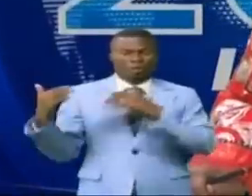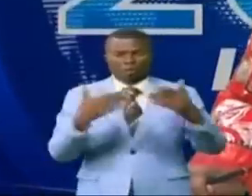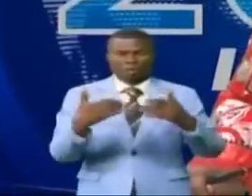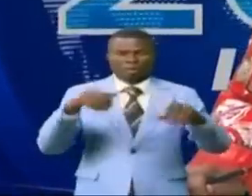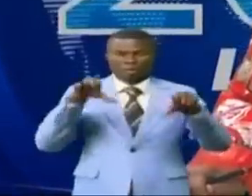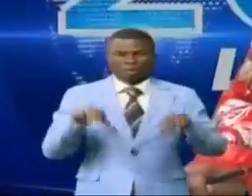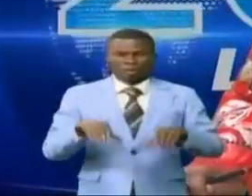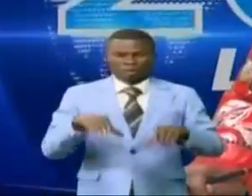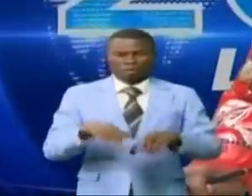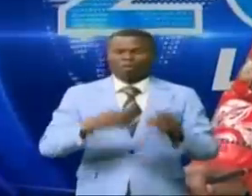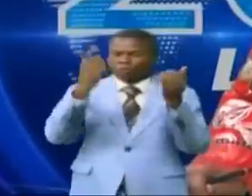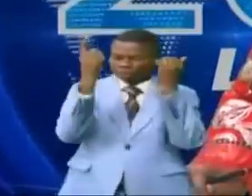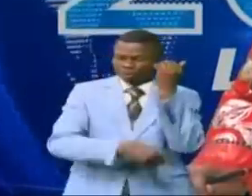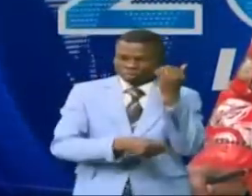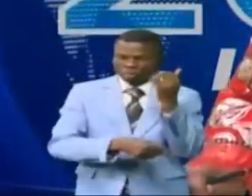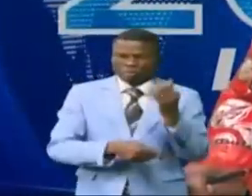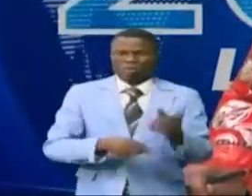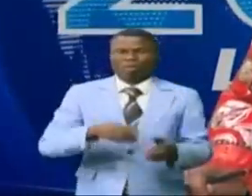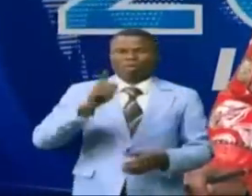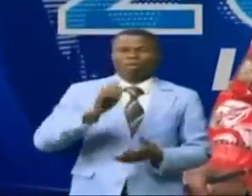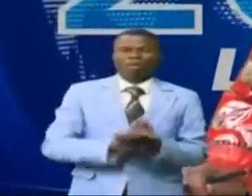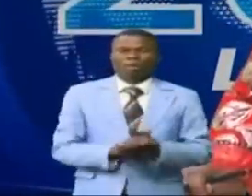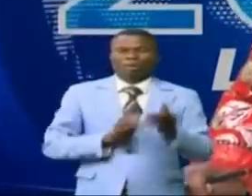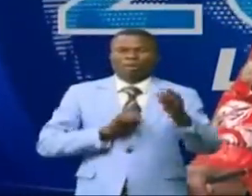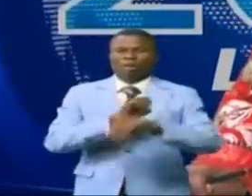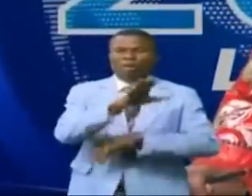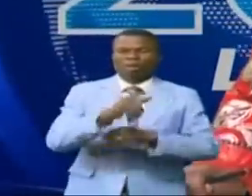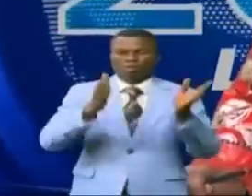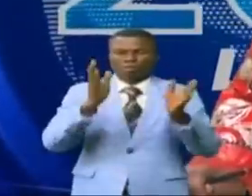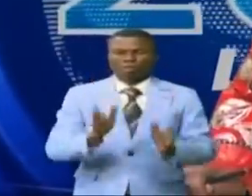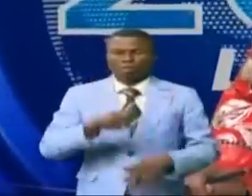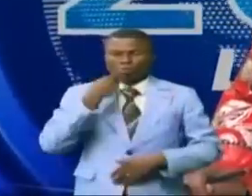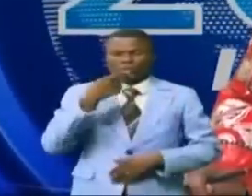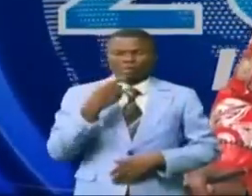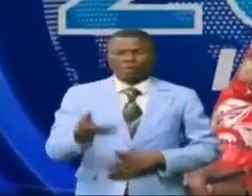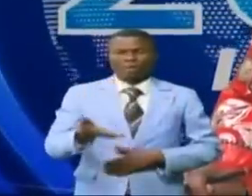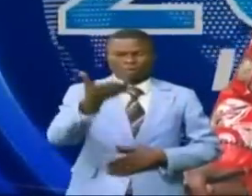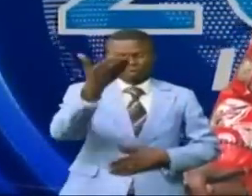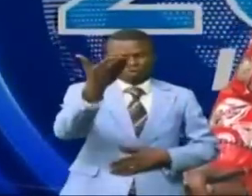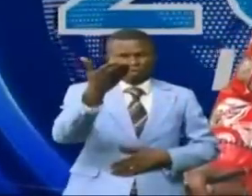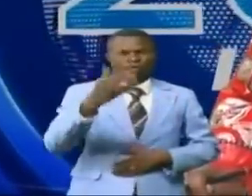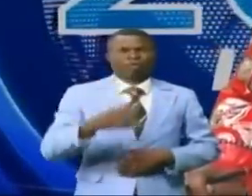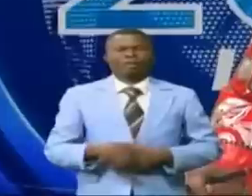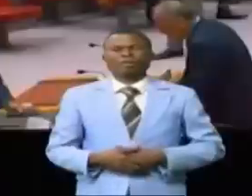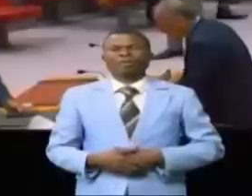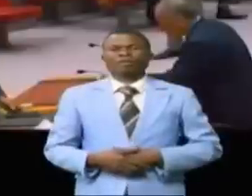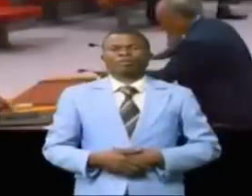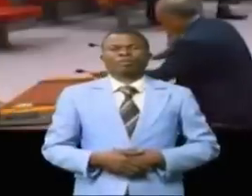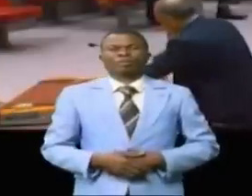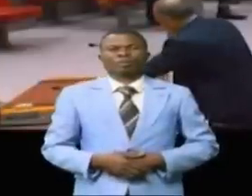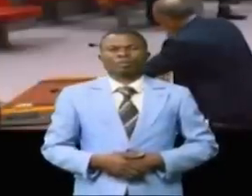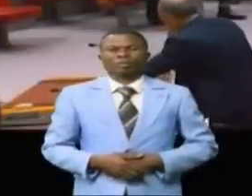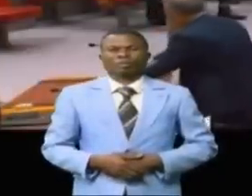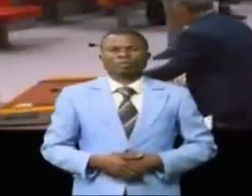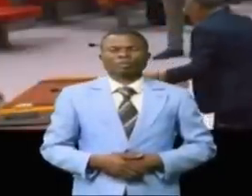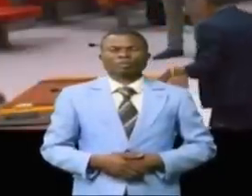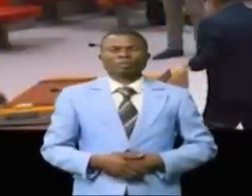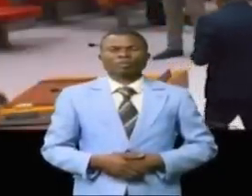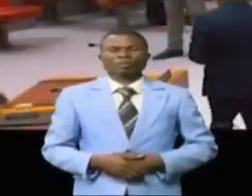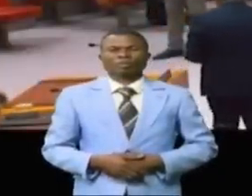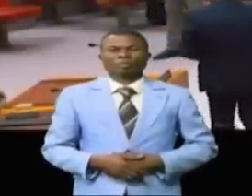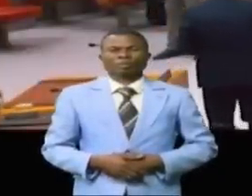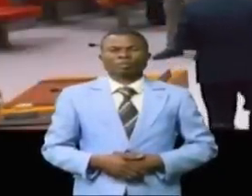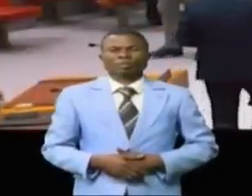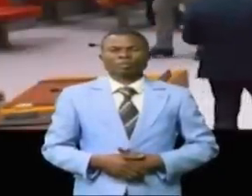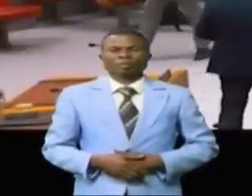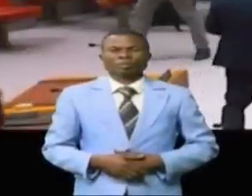RDC être sanctionnés par l'ONU. Notre envoyé spécial Doris Mozo nous propose cet extrait. Au Conseil de sécurité